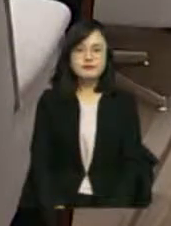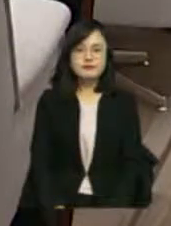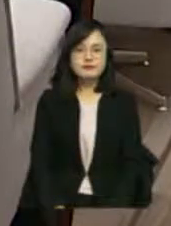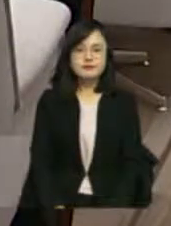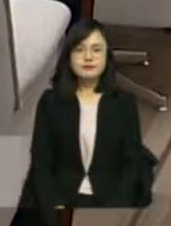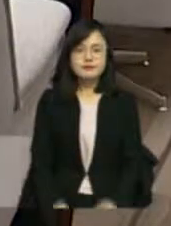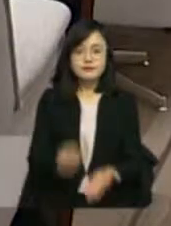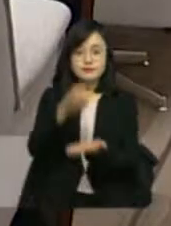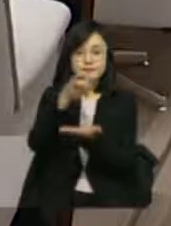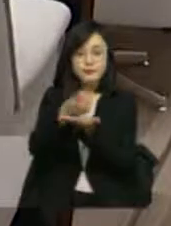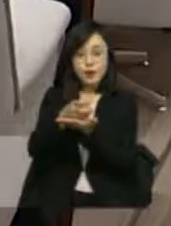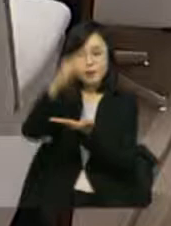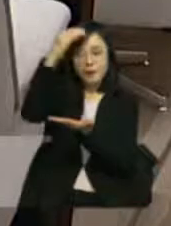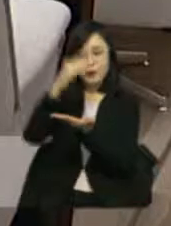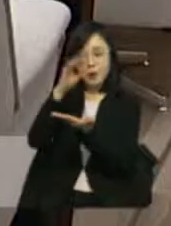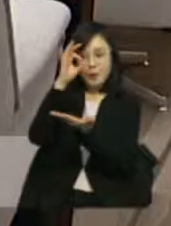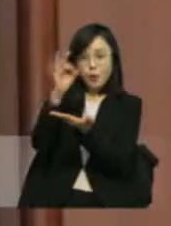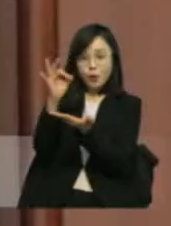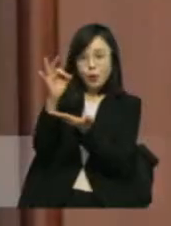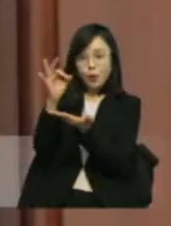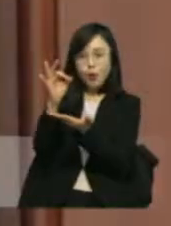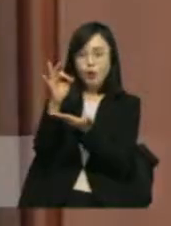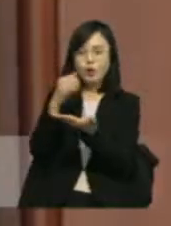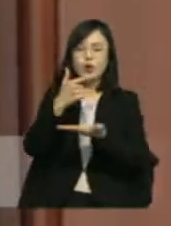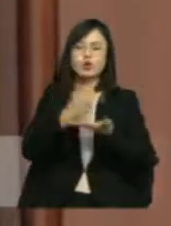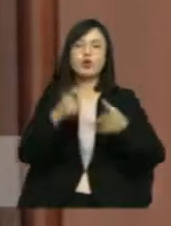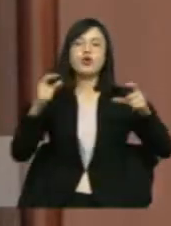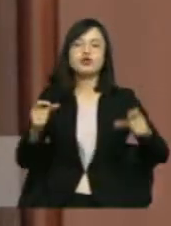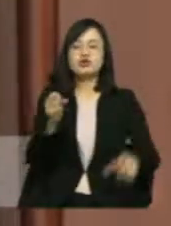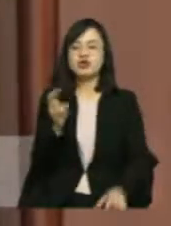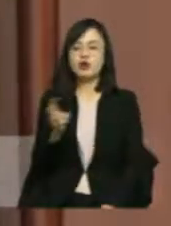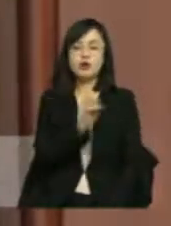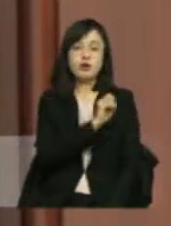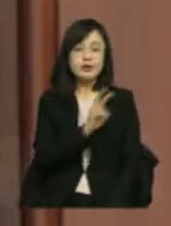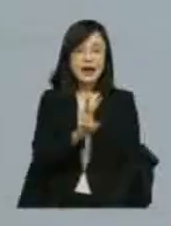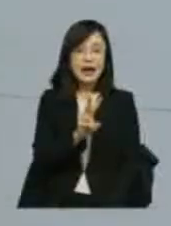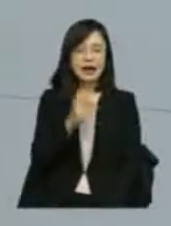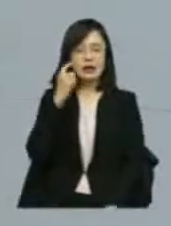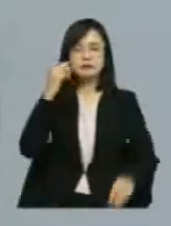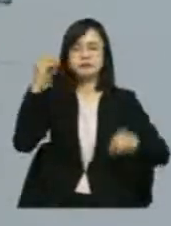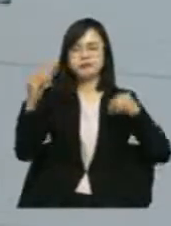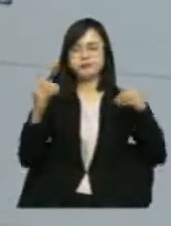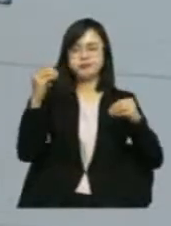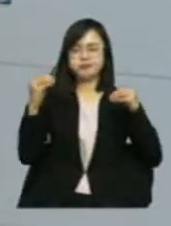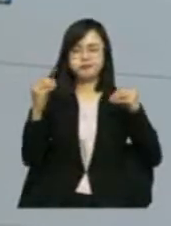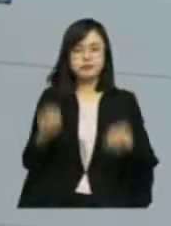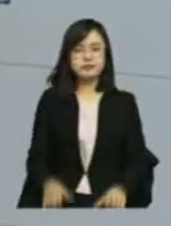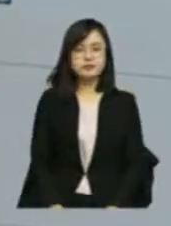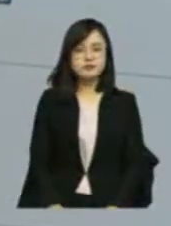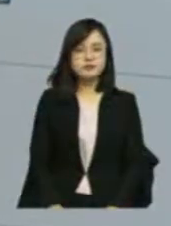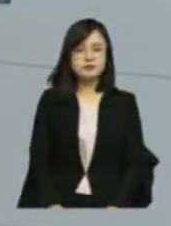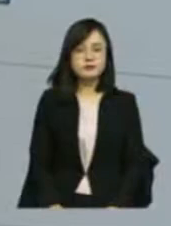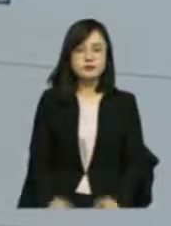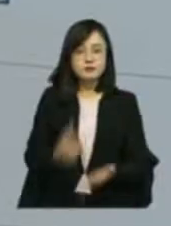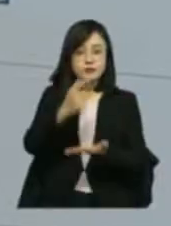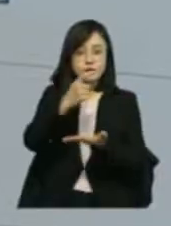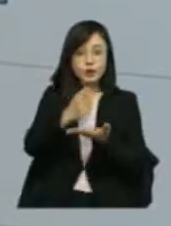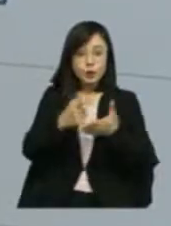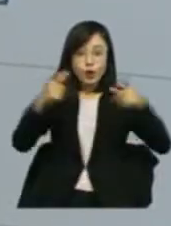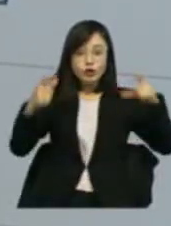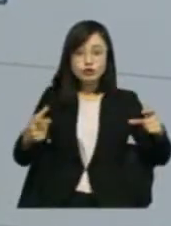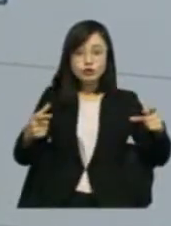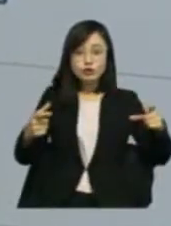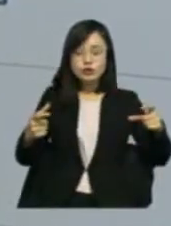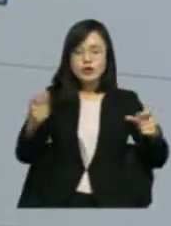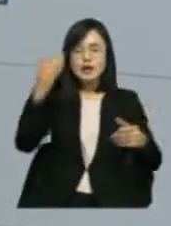조례안 하나를 두고 노원구 의회 여야 간 신경전이 벌어졌습니다. 서울특별시 노원구